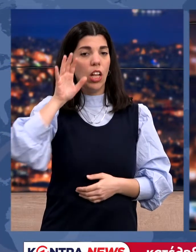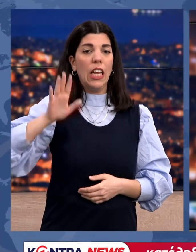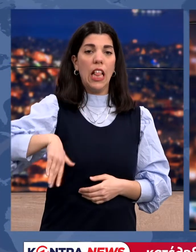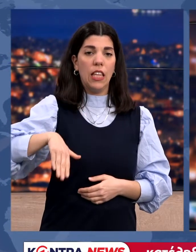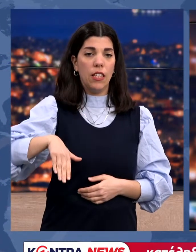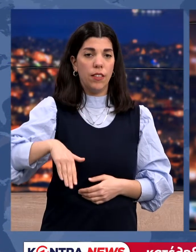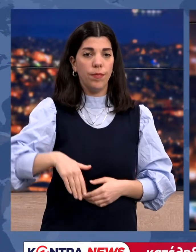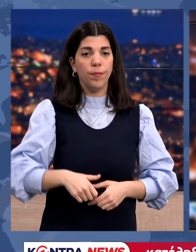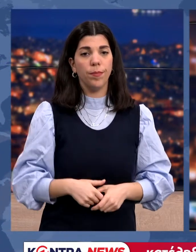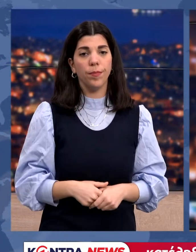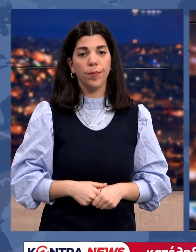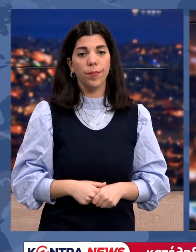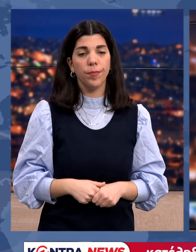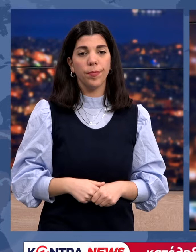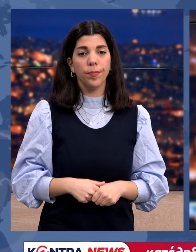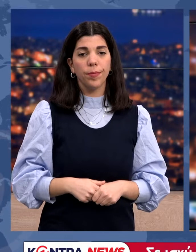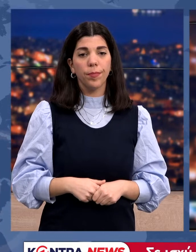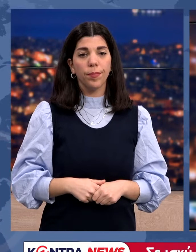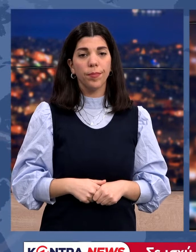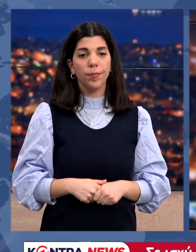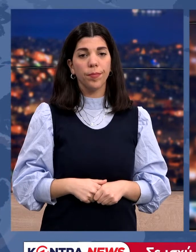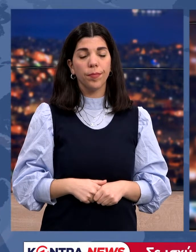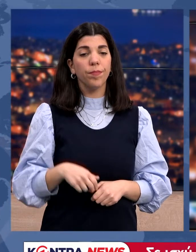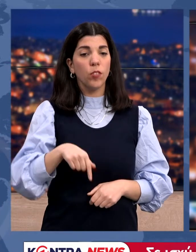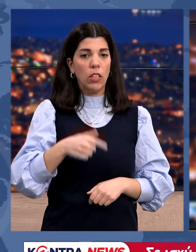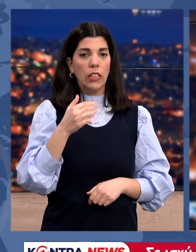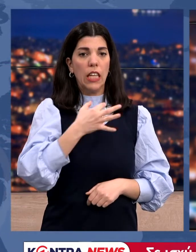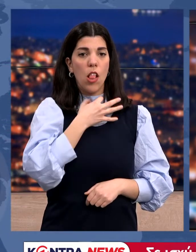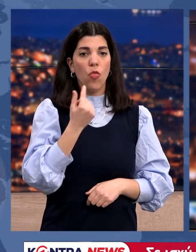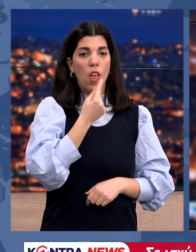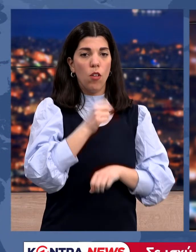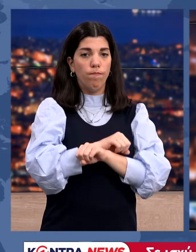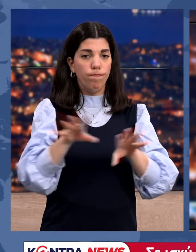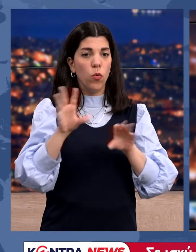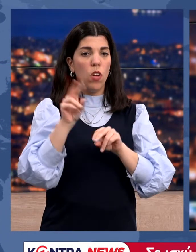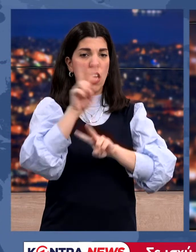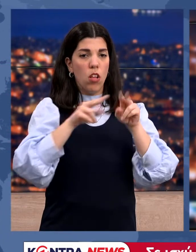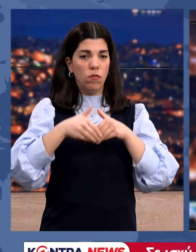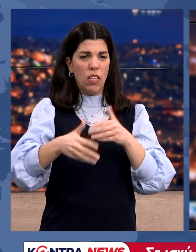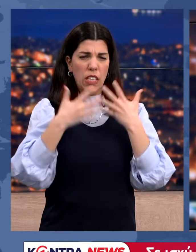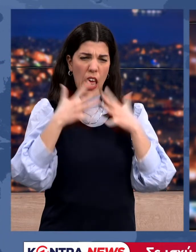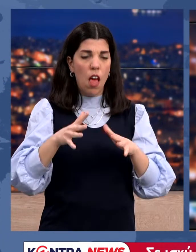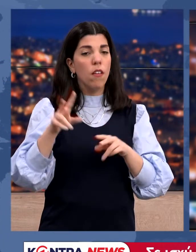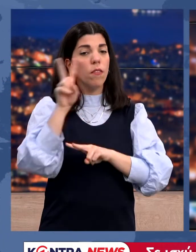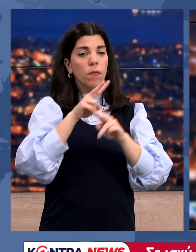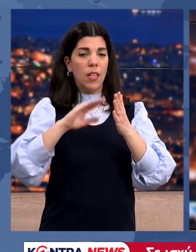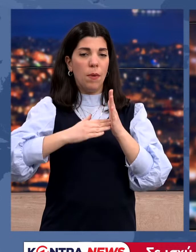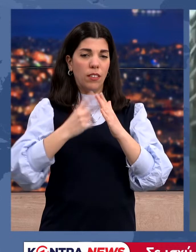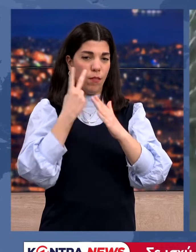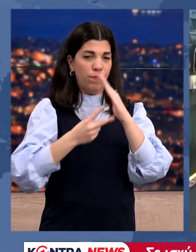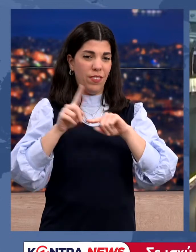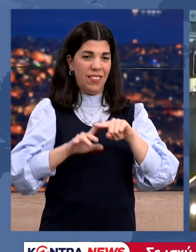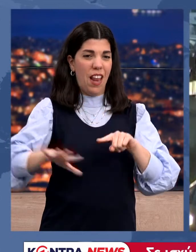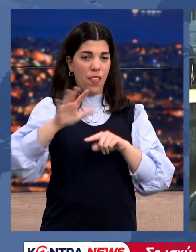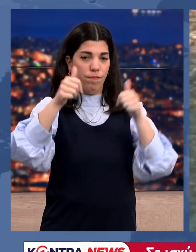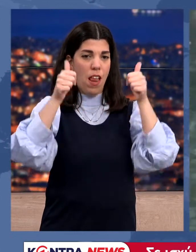θεσσαλονίκη αλλά και στην κρήτη σε ισχύ είναι το έκτακτο δελτίο επιδείνωσης του καιρού που εξέδωσε η εθνική